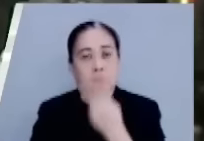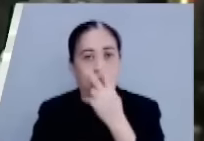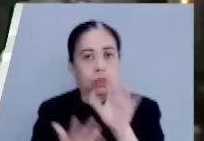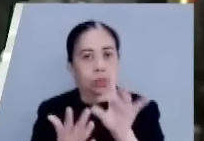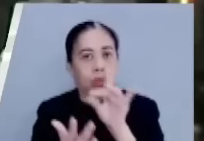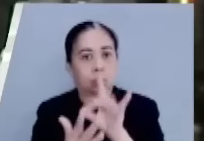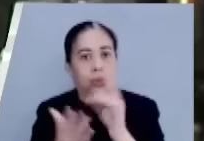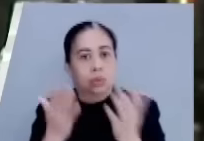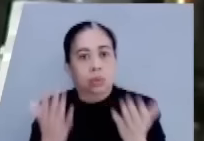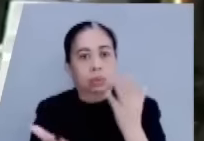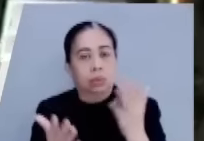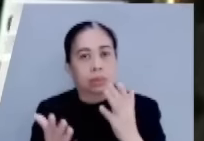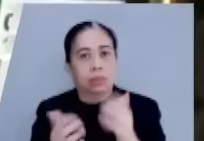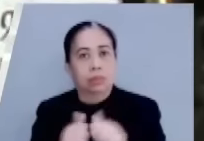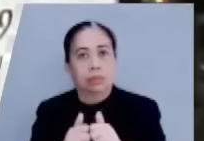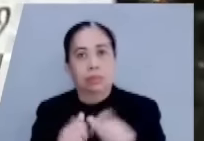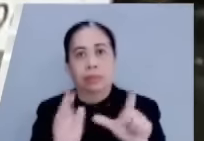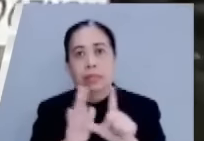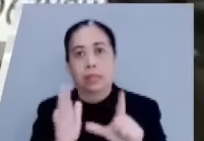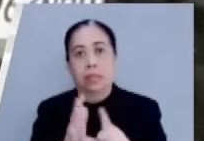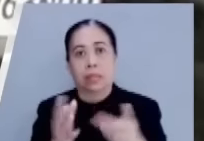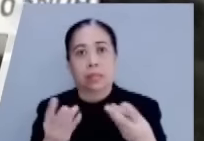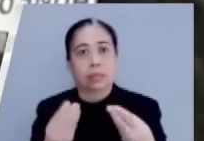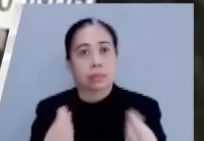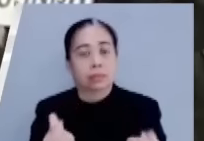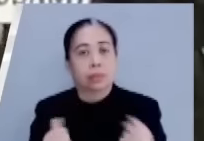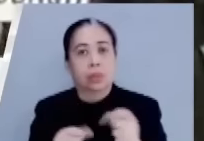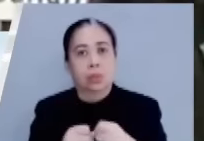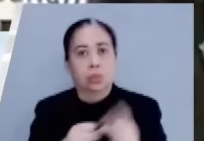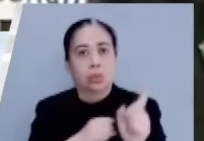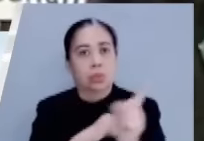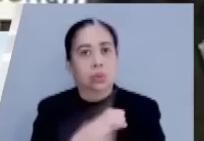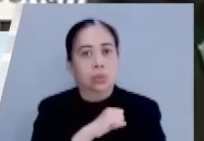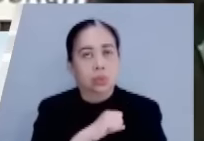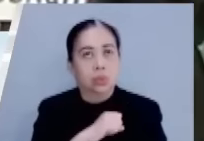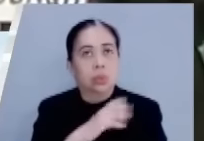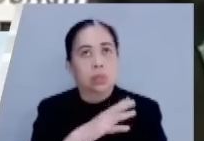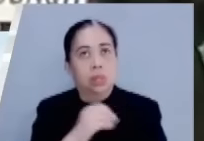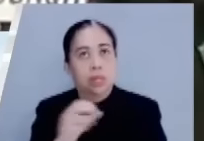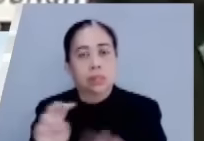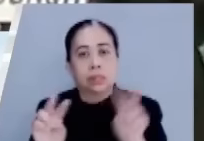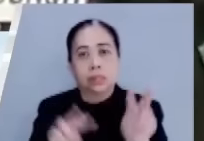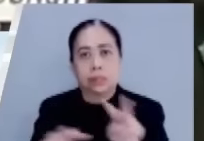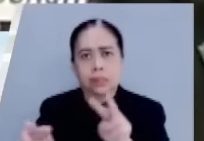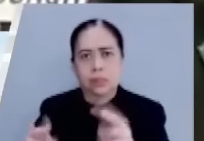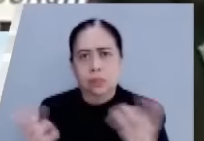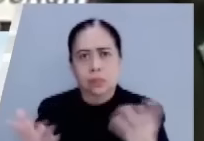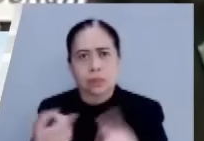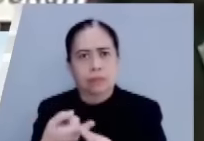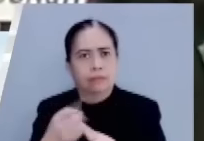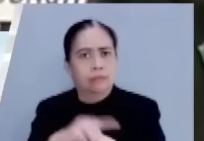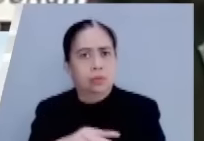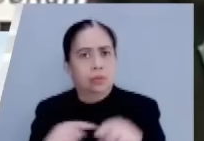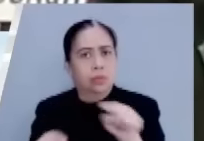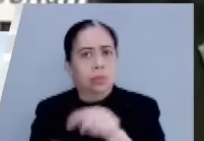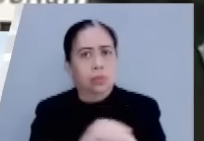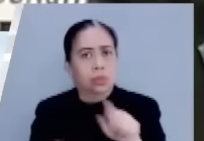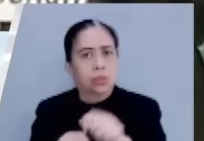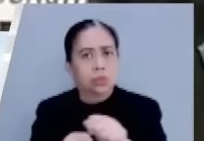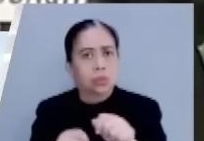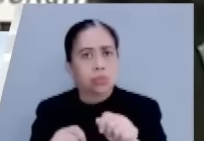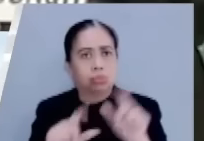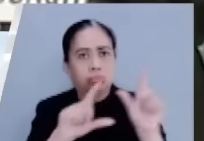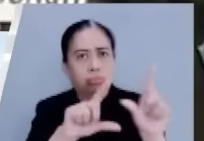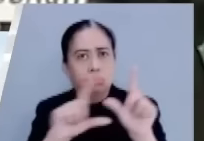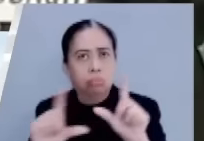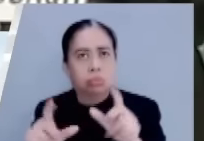legal remedies para po mapanagot and matingnan kung saan ba nanggaling yung allegations at saka yung